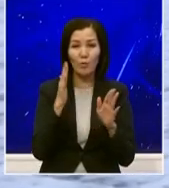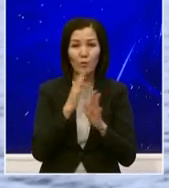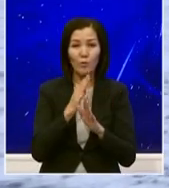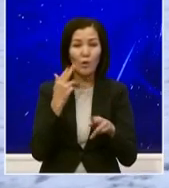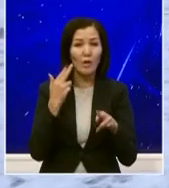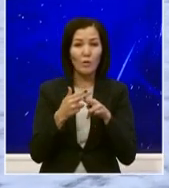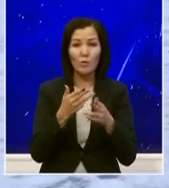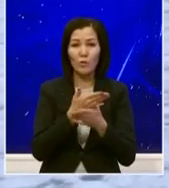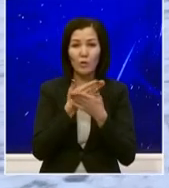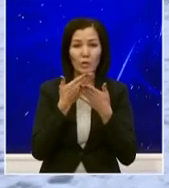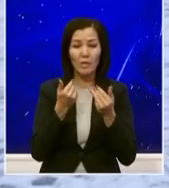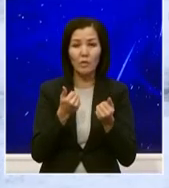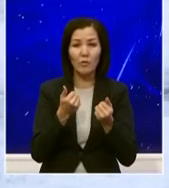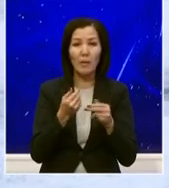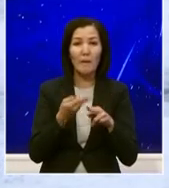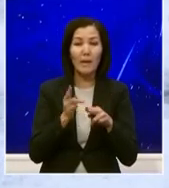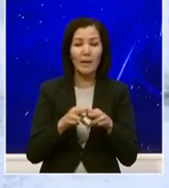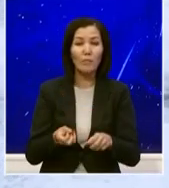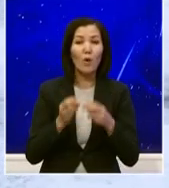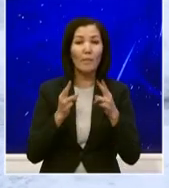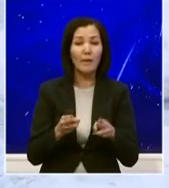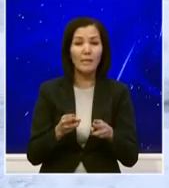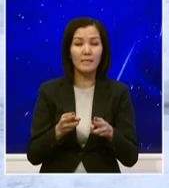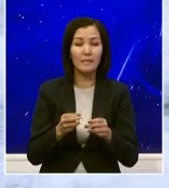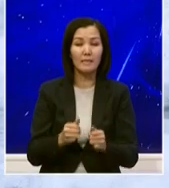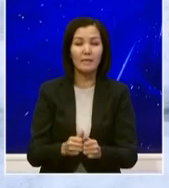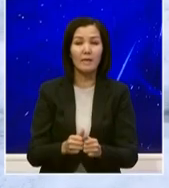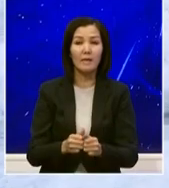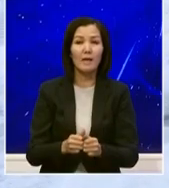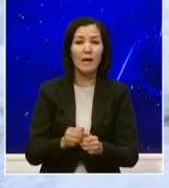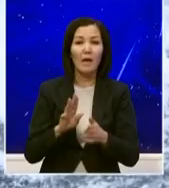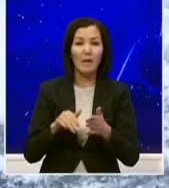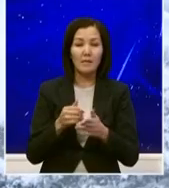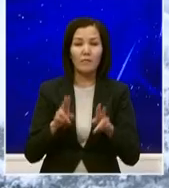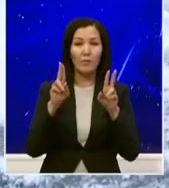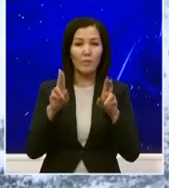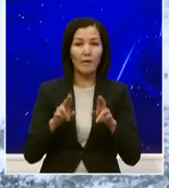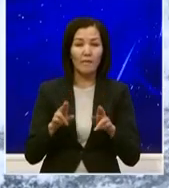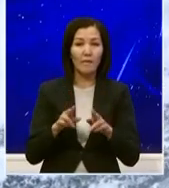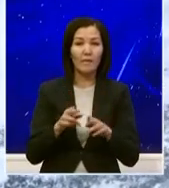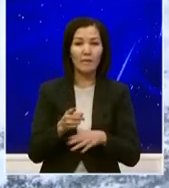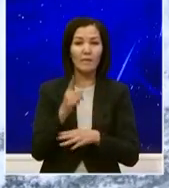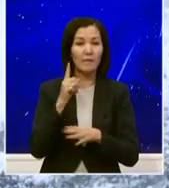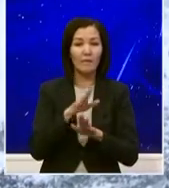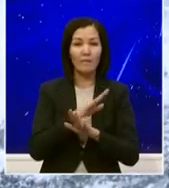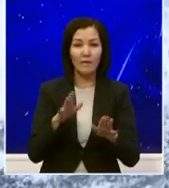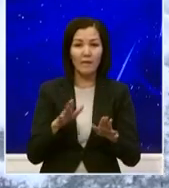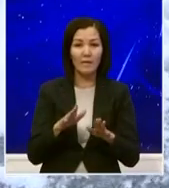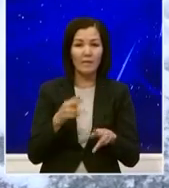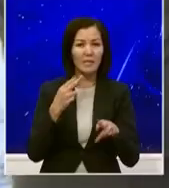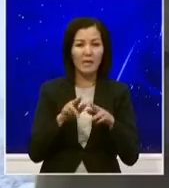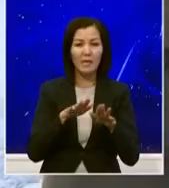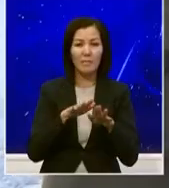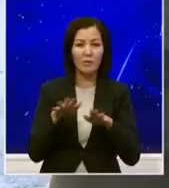не окрепший, потому и опасен, считают сотрудники ОЧС района. Основное правило – не выходить, тем более не выезжать на неокрепший